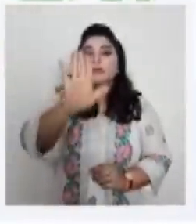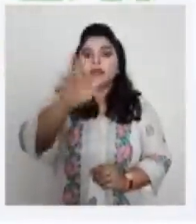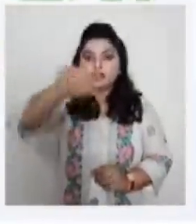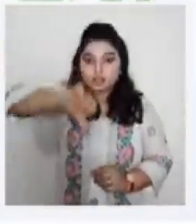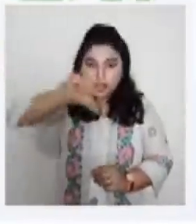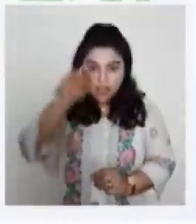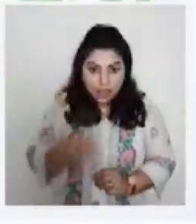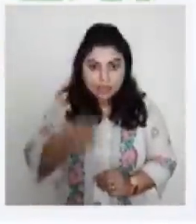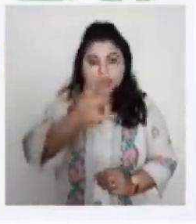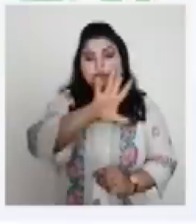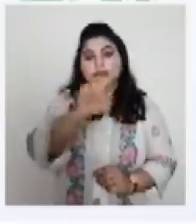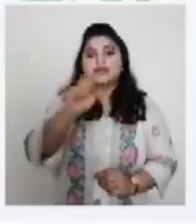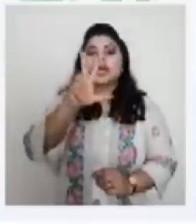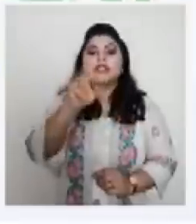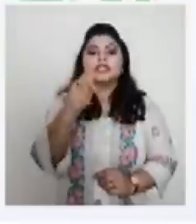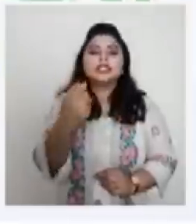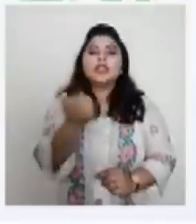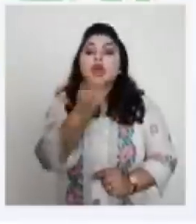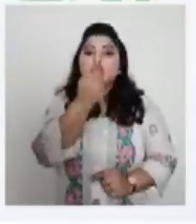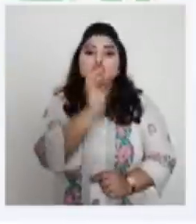২৩,৩৪,৮০৫টি। বর্তমানে মজুত আছে